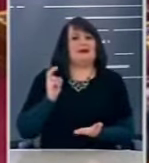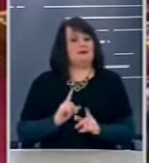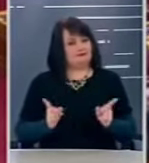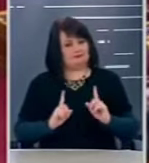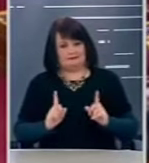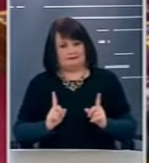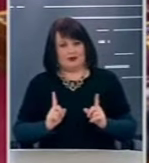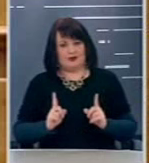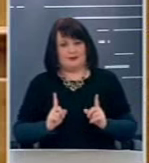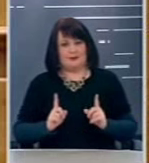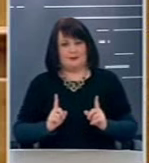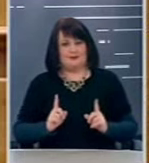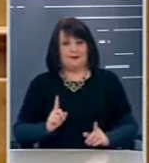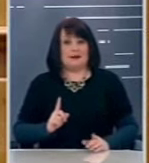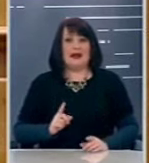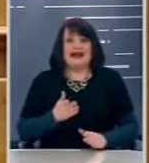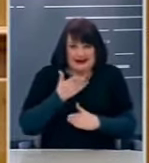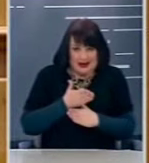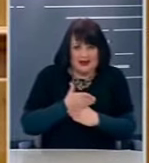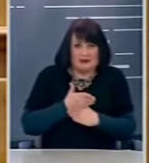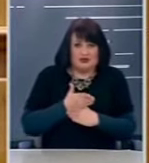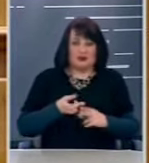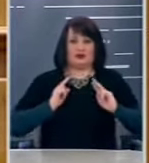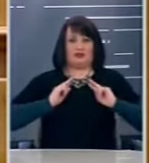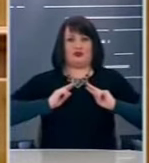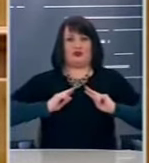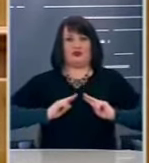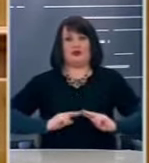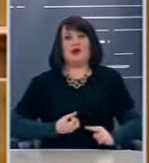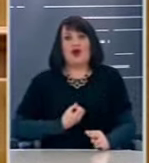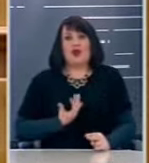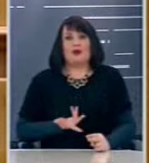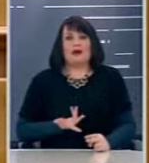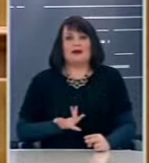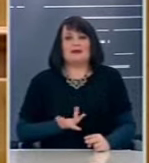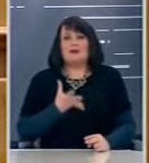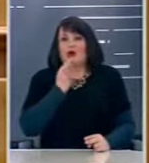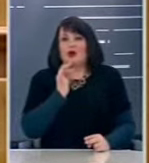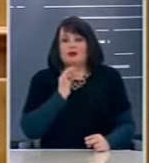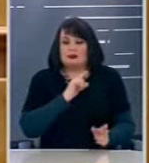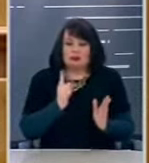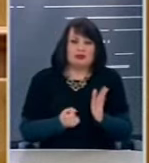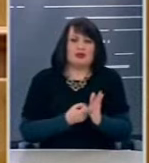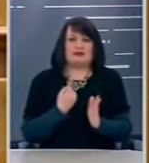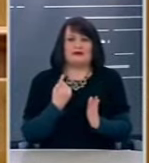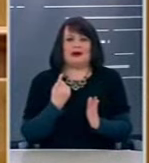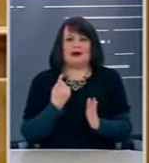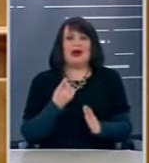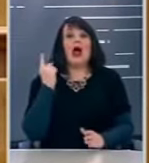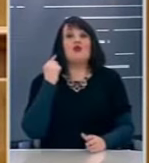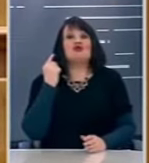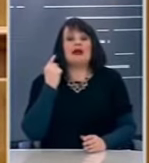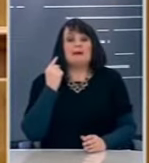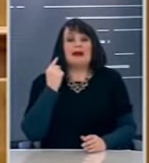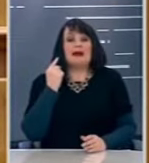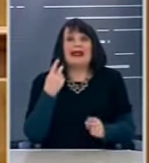θριαμβολογούμε. Δεν μπορούμε όμως να κρύψουμε όμως και την ικανοποίησή μας, γιατί για πρώτη φορά ακούμε